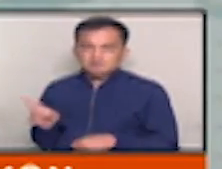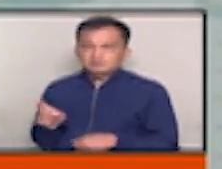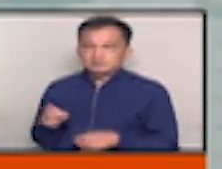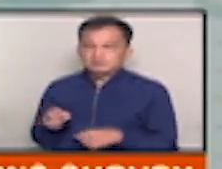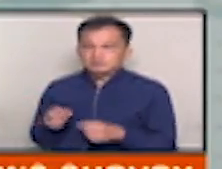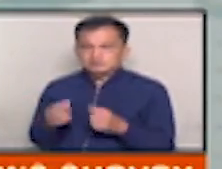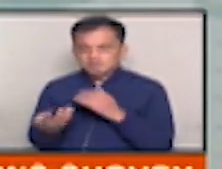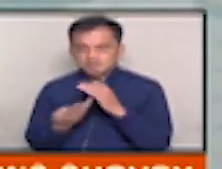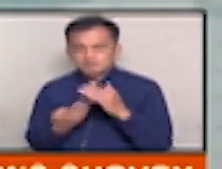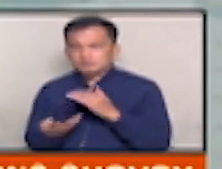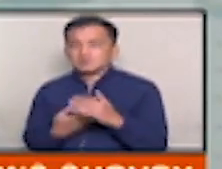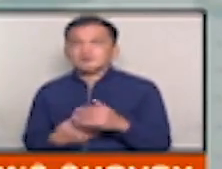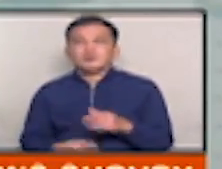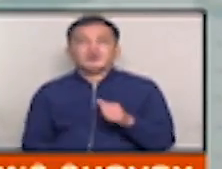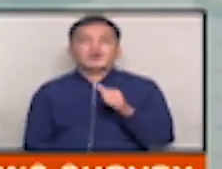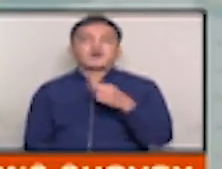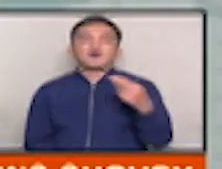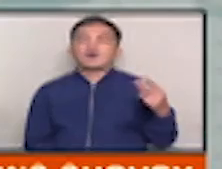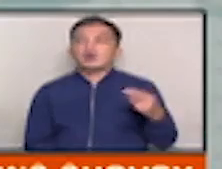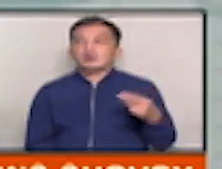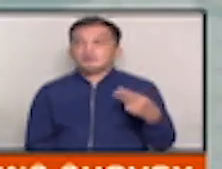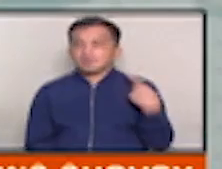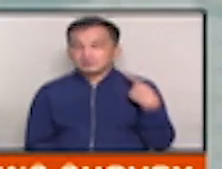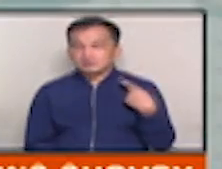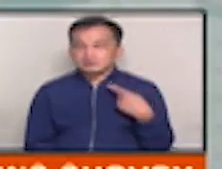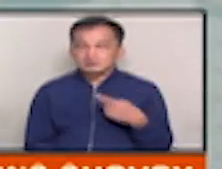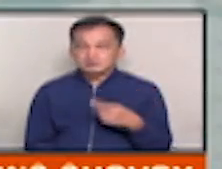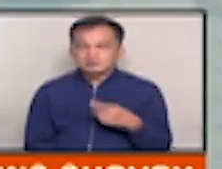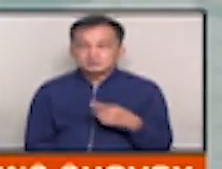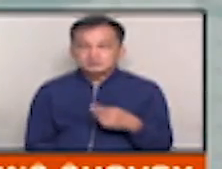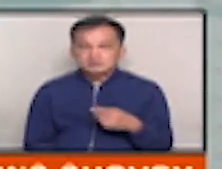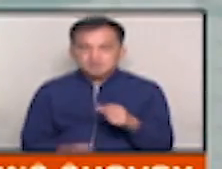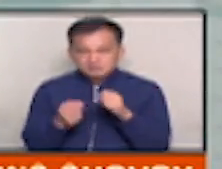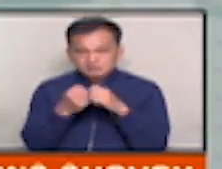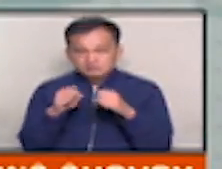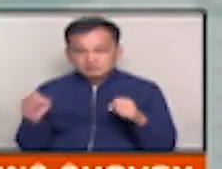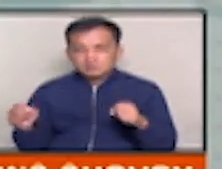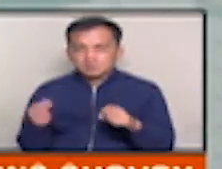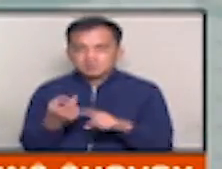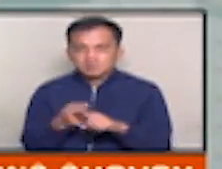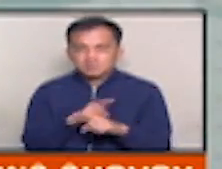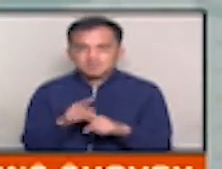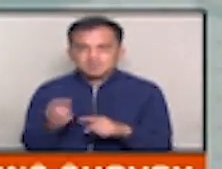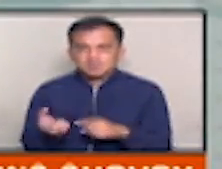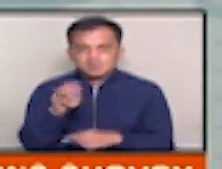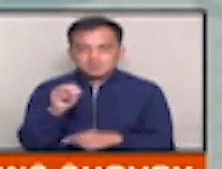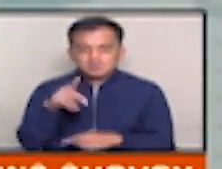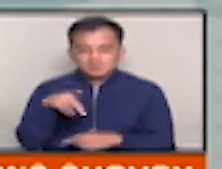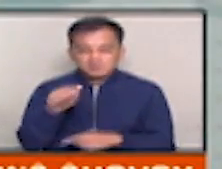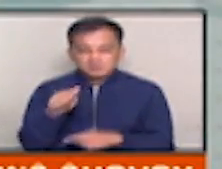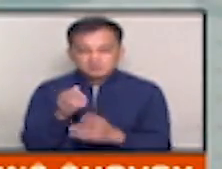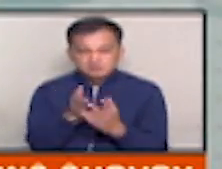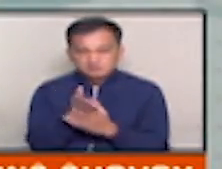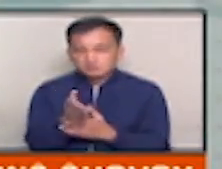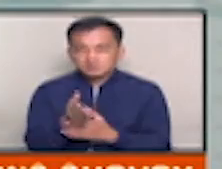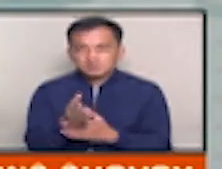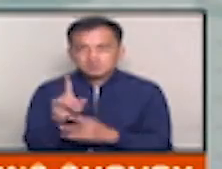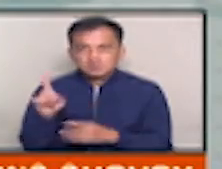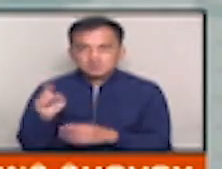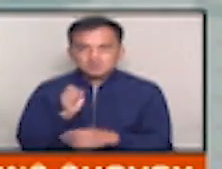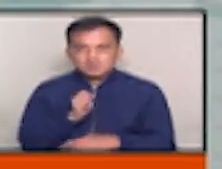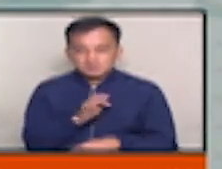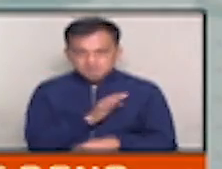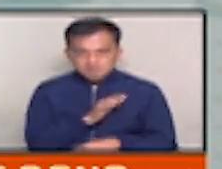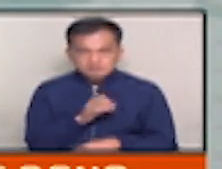mga customer. Ah, so meron po talaga salita, statement, mula po sa may-ari ng dampa through doon sa isang tauhan niya